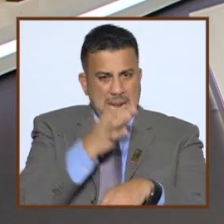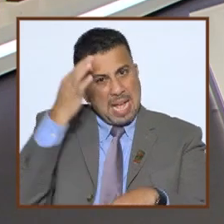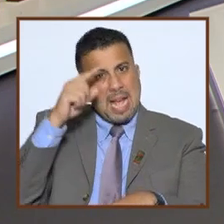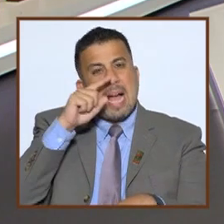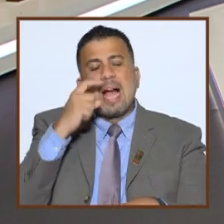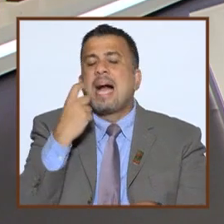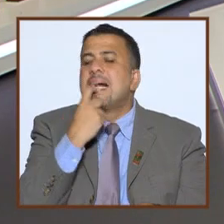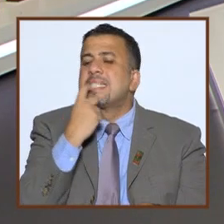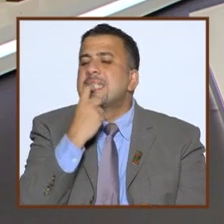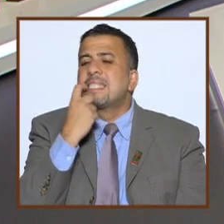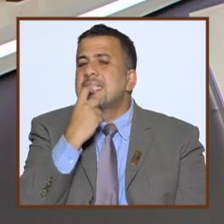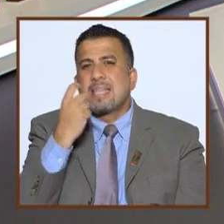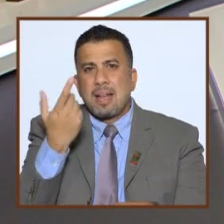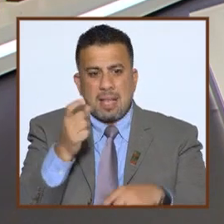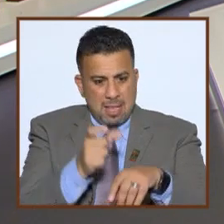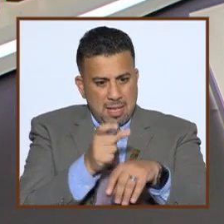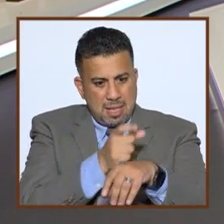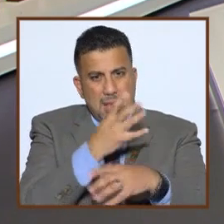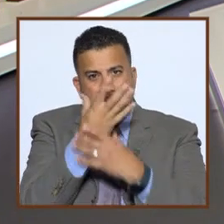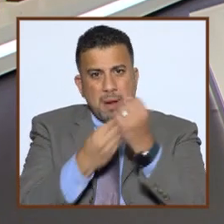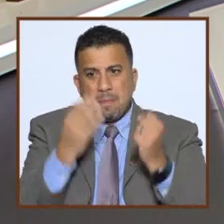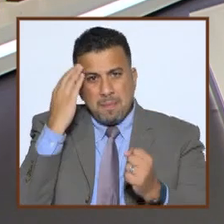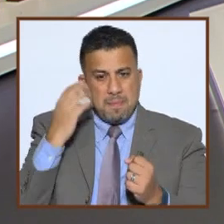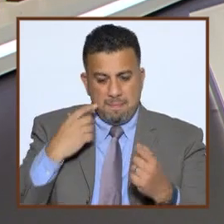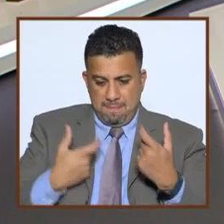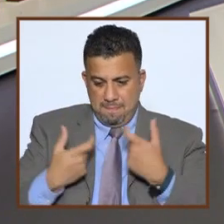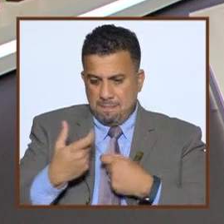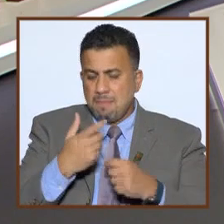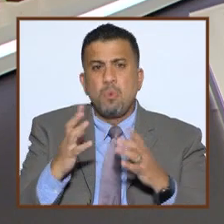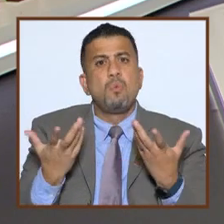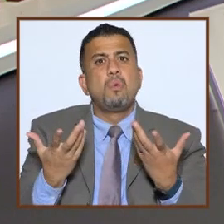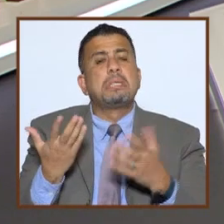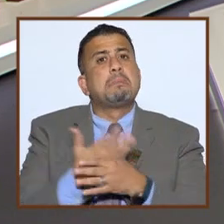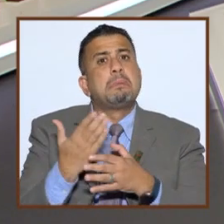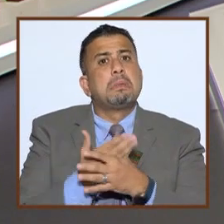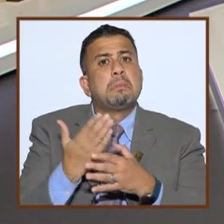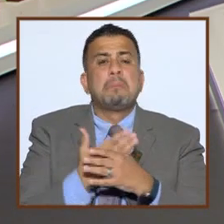الله يحفظك يا شيخ ان شاء الله خير الله يعافيك اسفه على